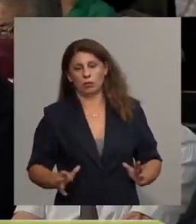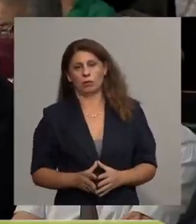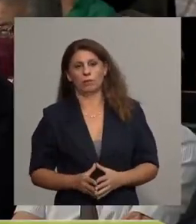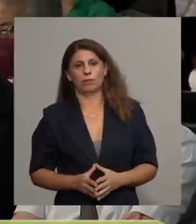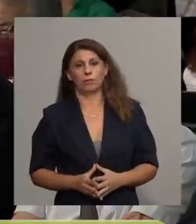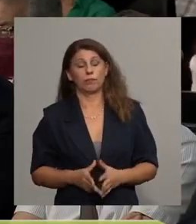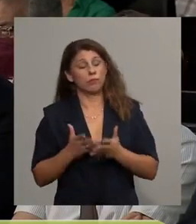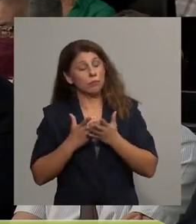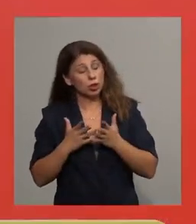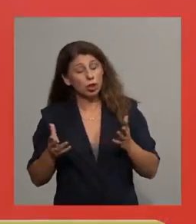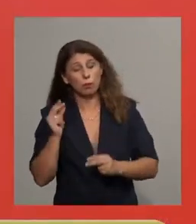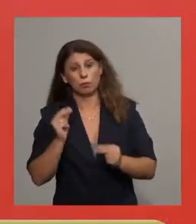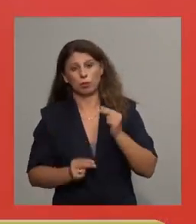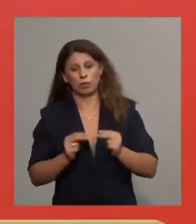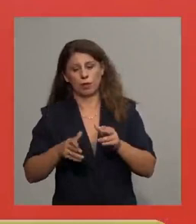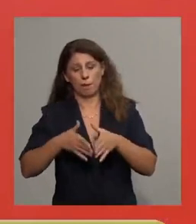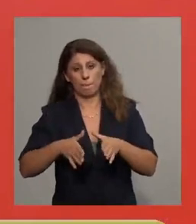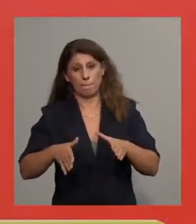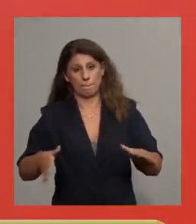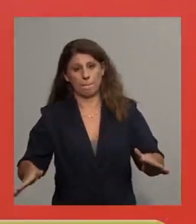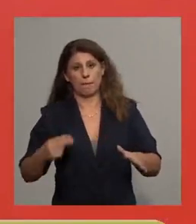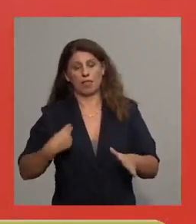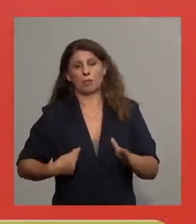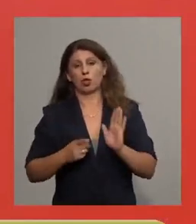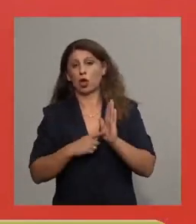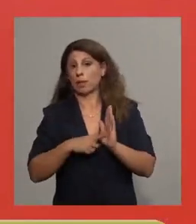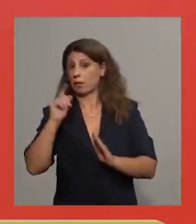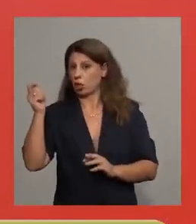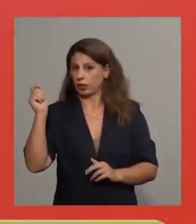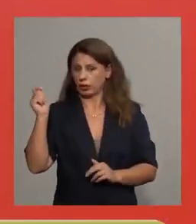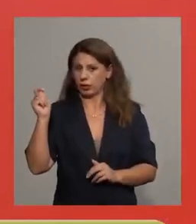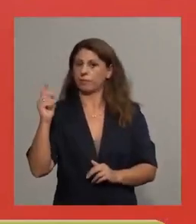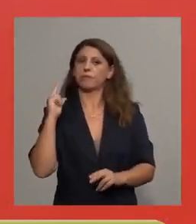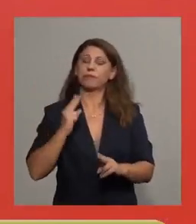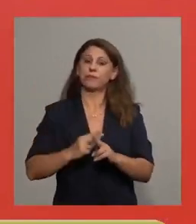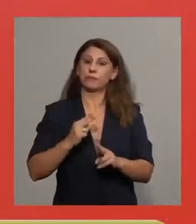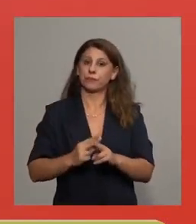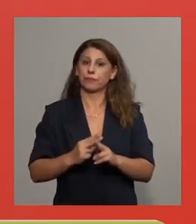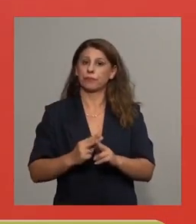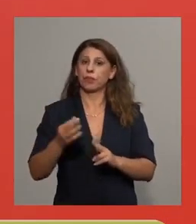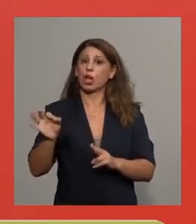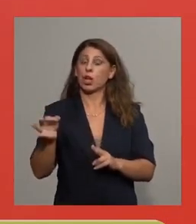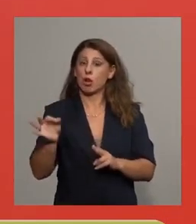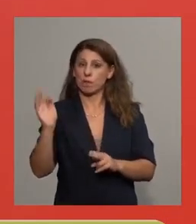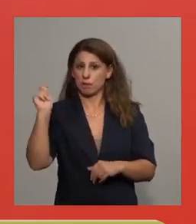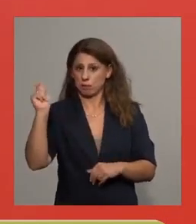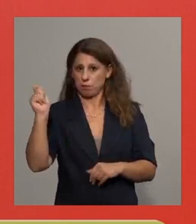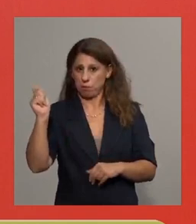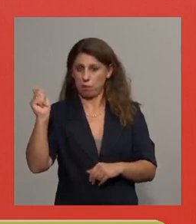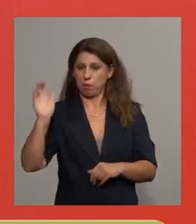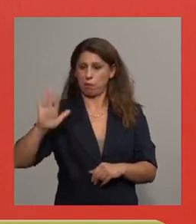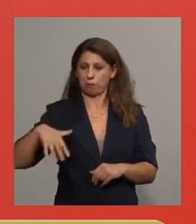μεγαλύτερη κλίμακα, η επεκτατική δημοσιονομική πολιτική και κυρίως η νομισματική πολιτική